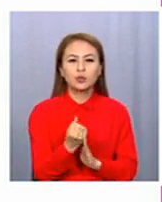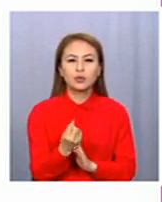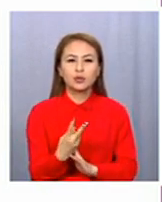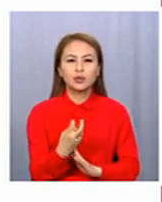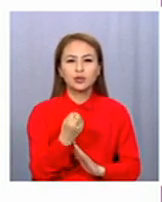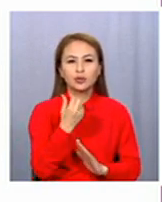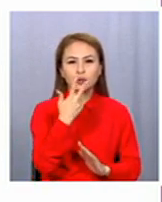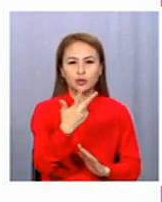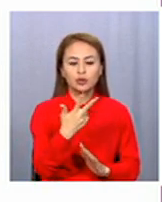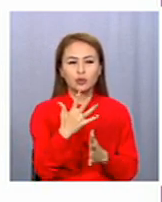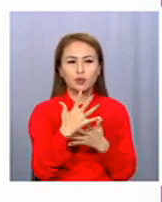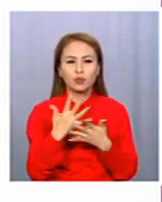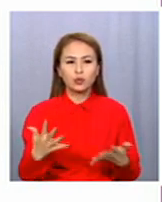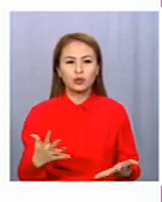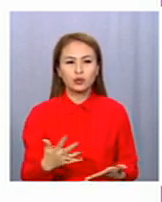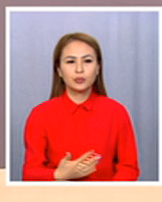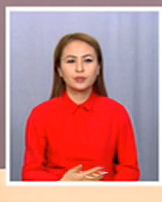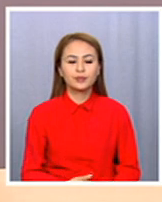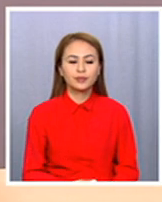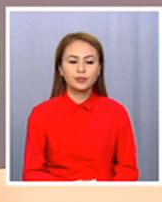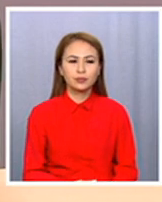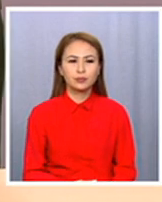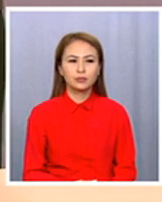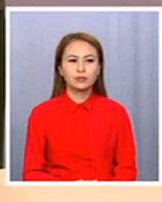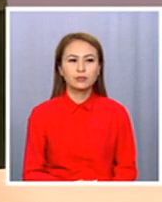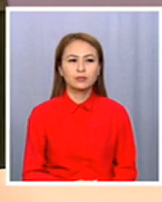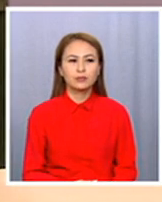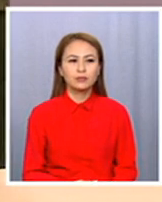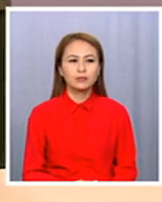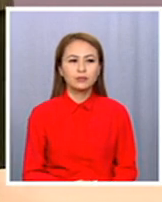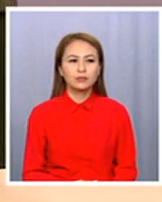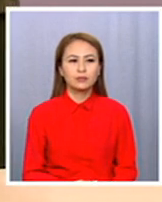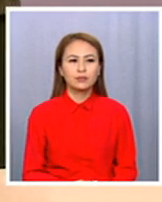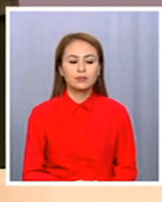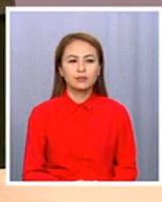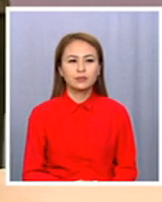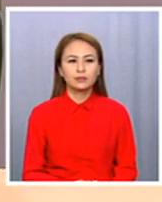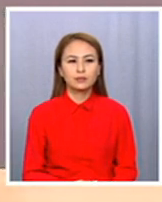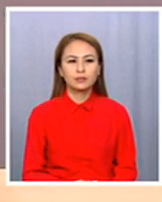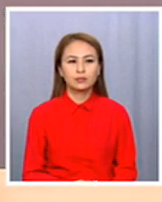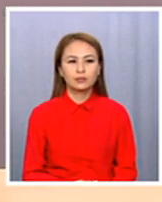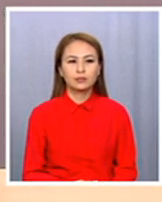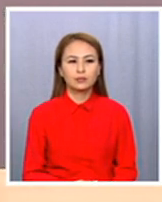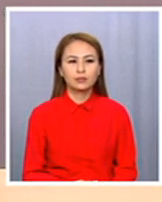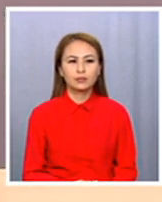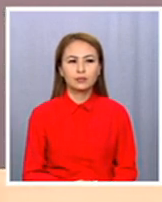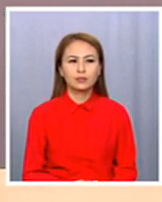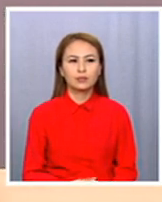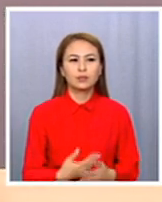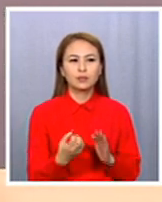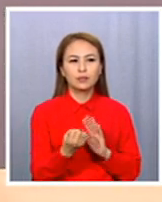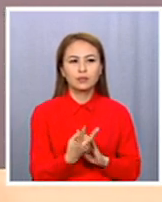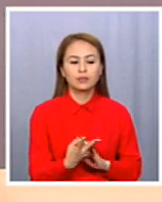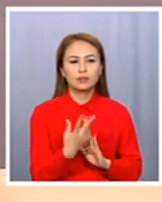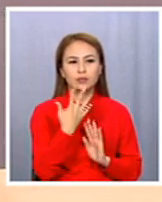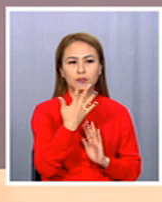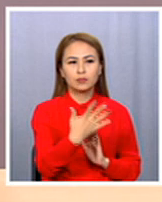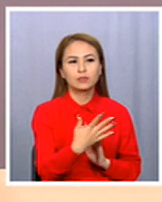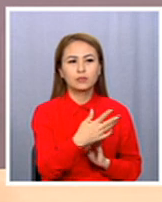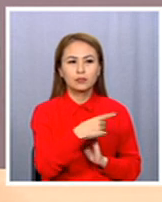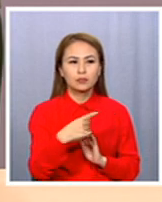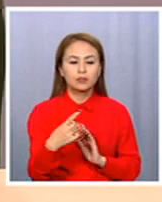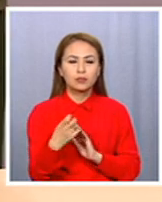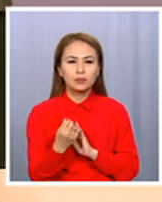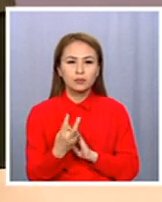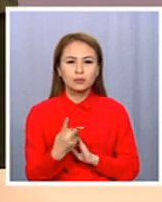1-ді азайтамыз. 12-ден 1-ге тең. Келесі бөлшектің мәнін есептейміз. 12-ден 5-тен 12-ден